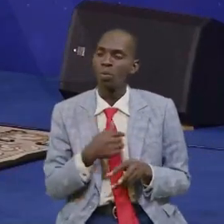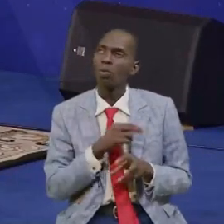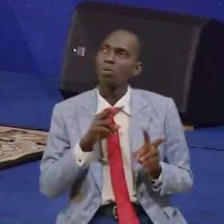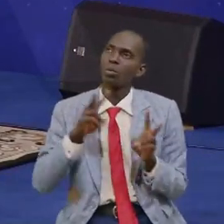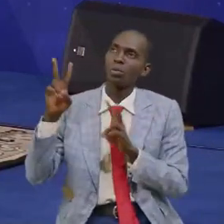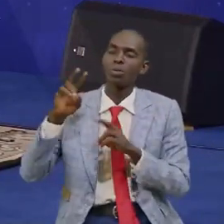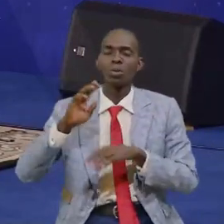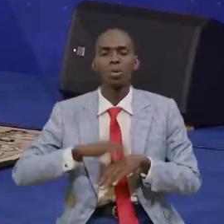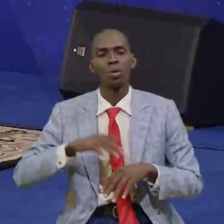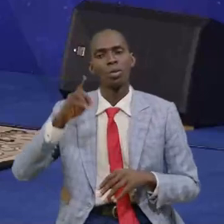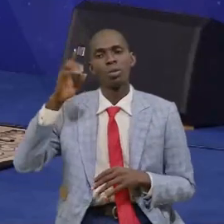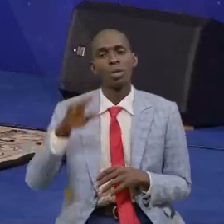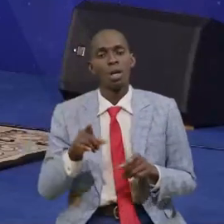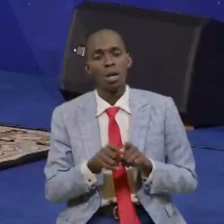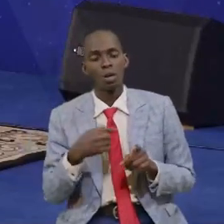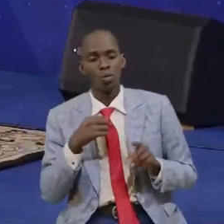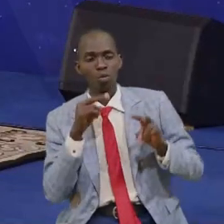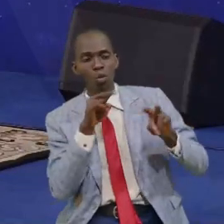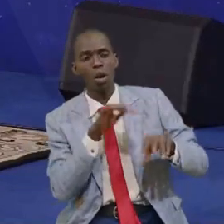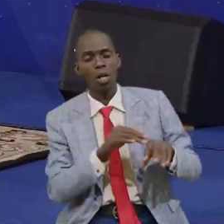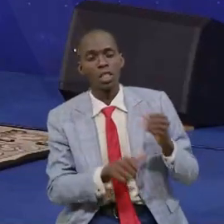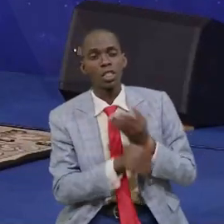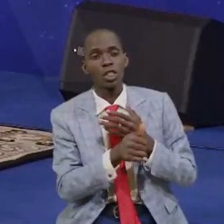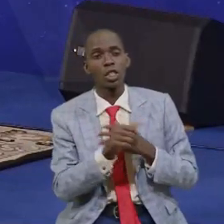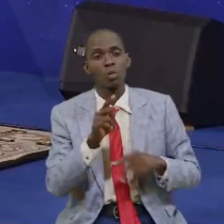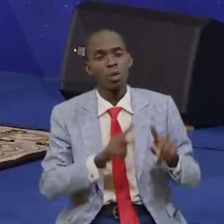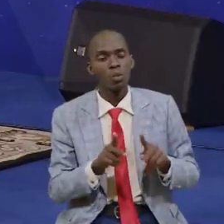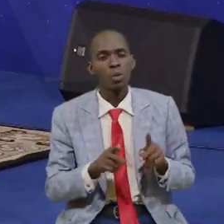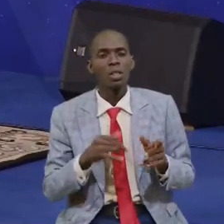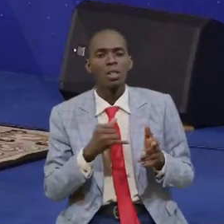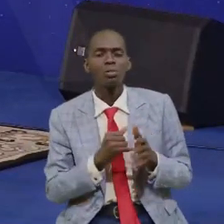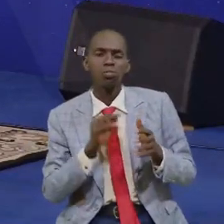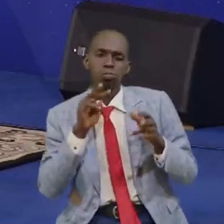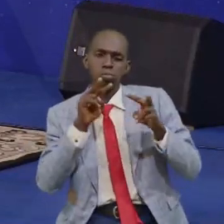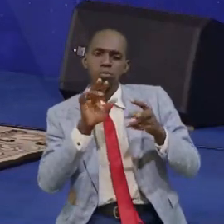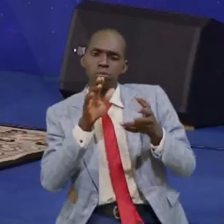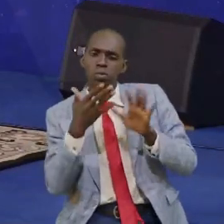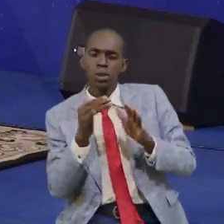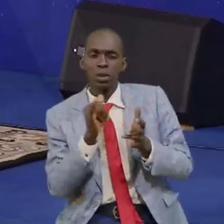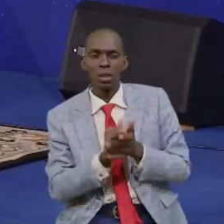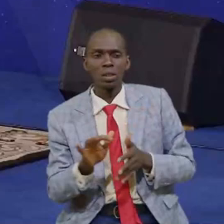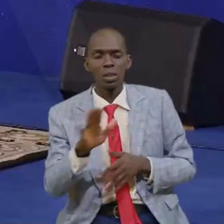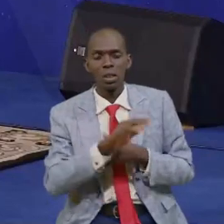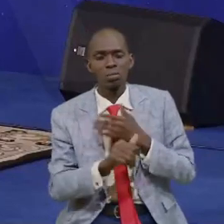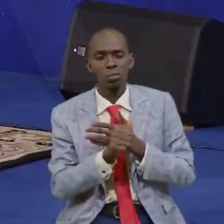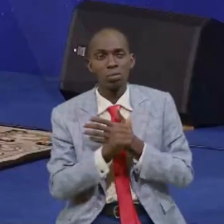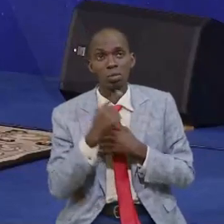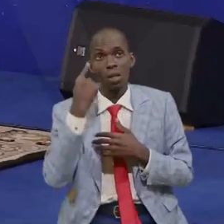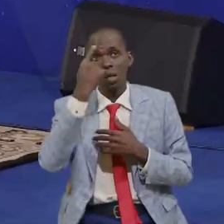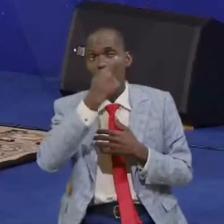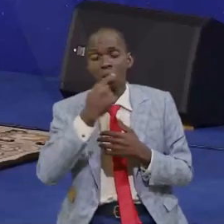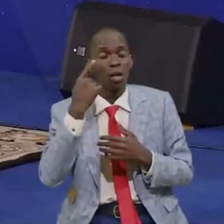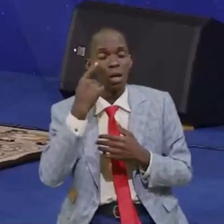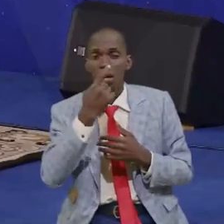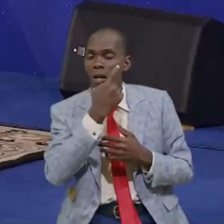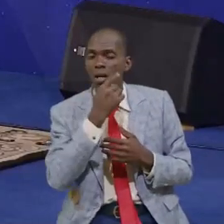nous les contemplons, c'est comme si leurs yeux furieux sont plus forts, plus